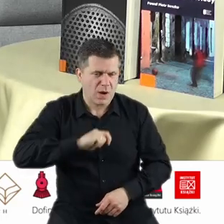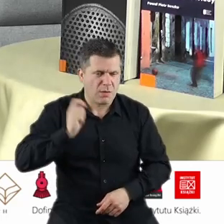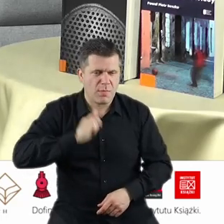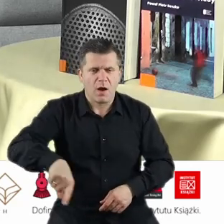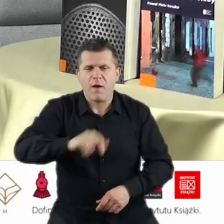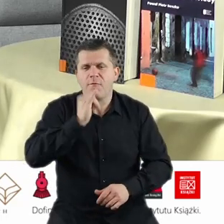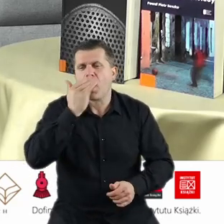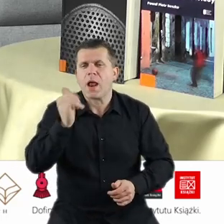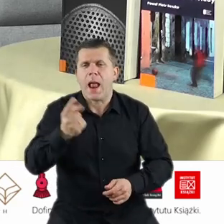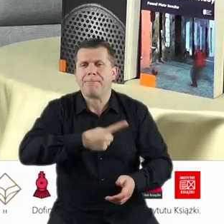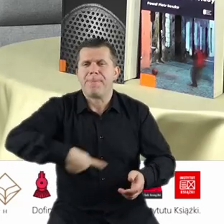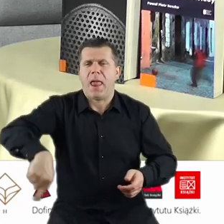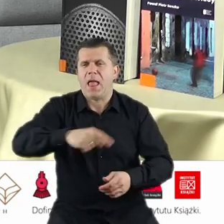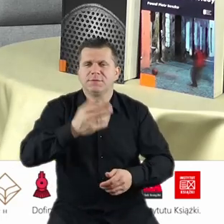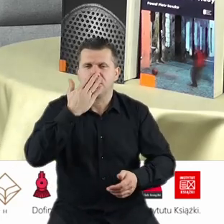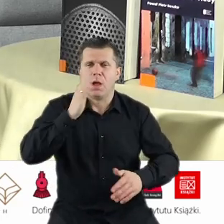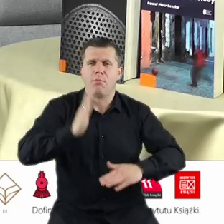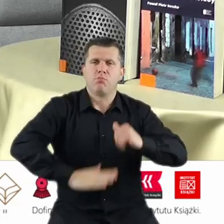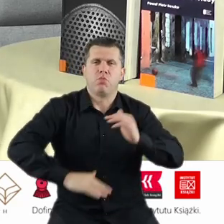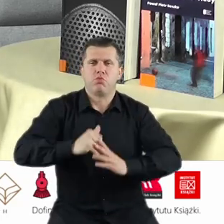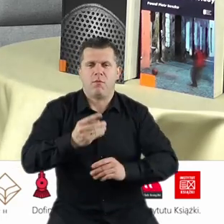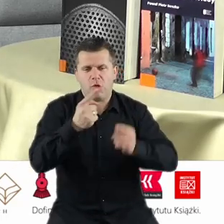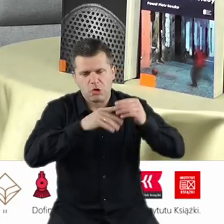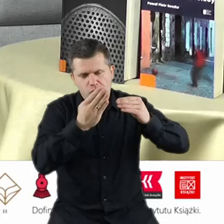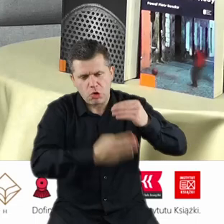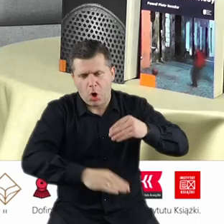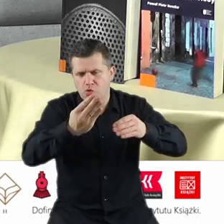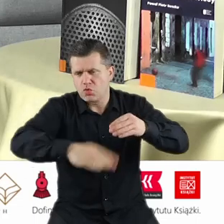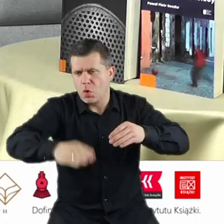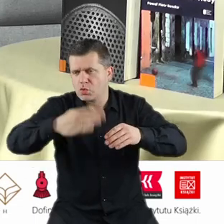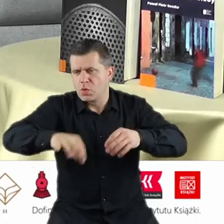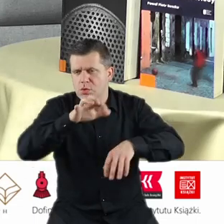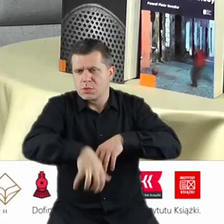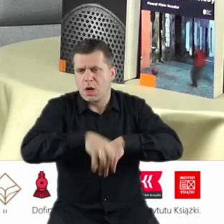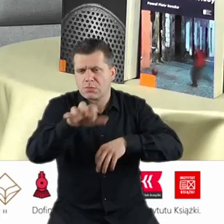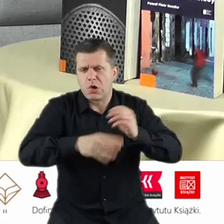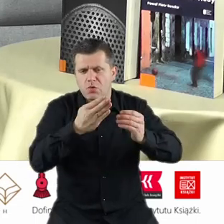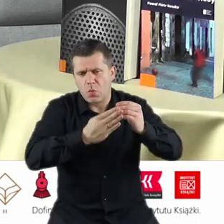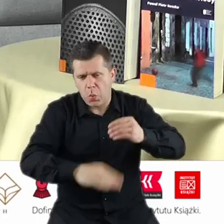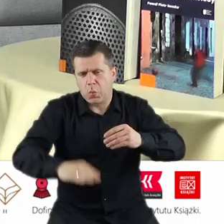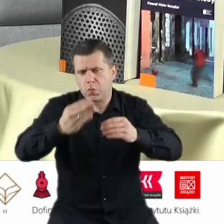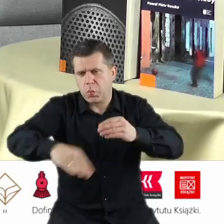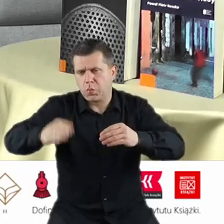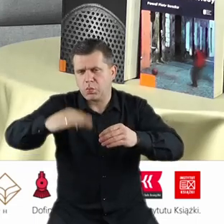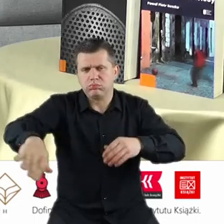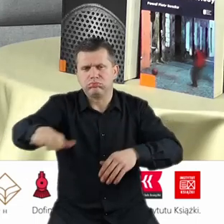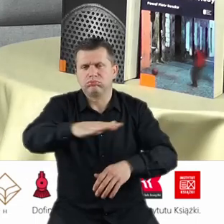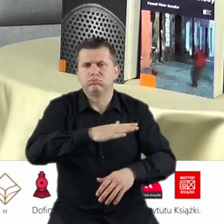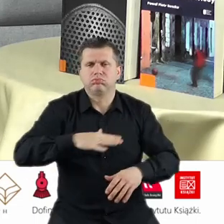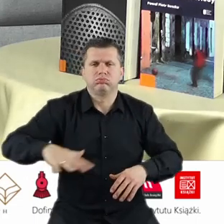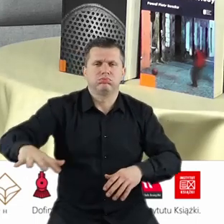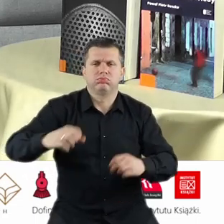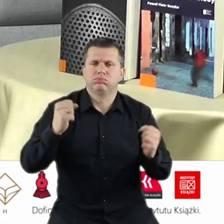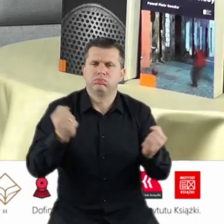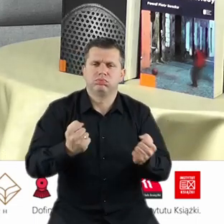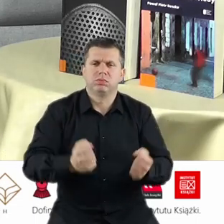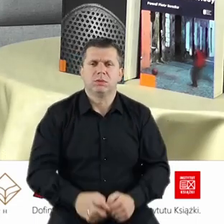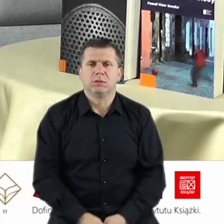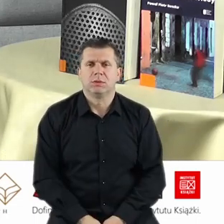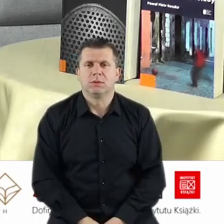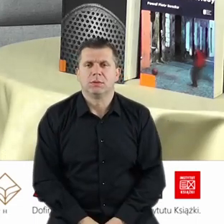wygląda jak plac budowy. Są ogromne doły. i te doły